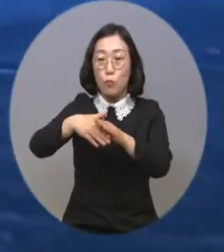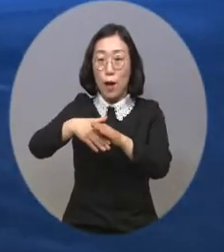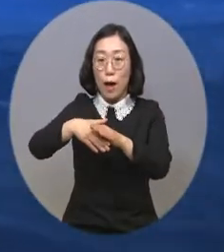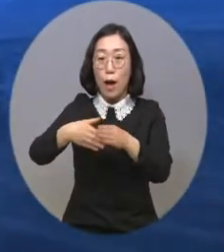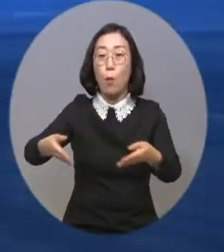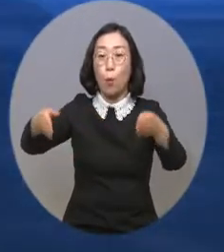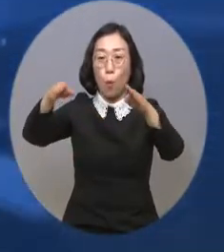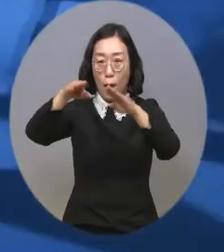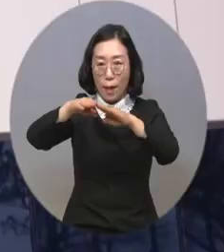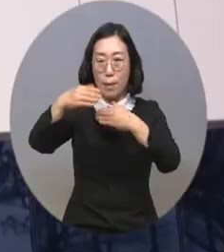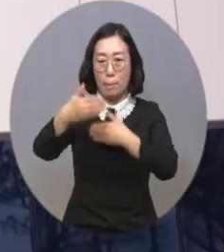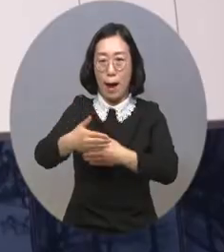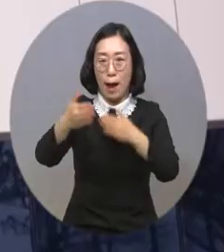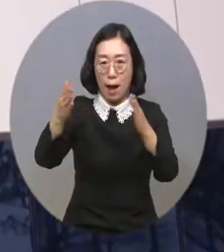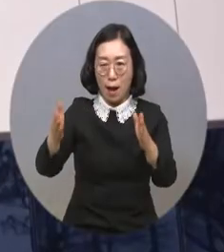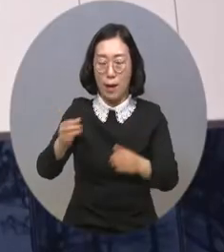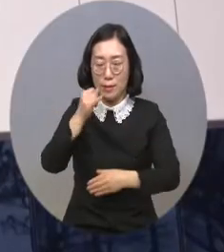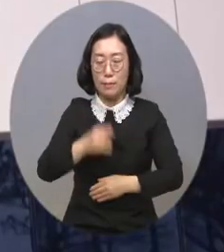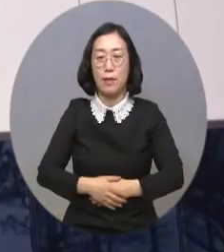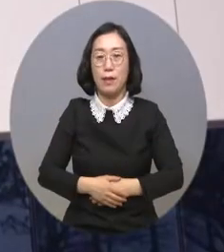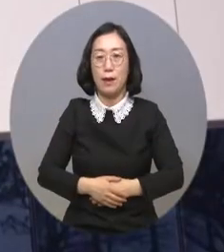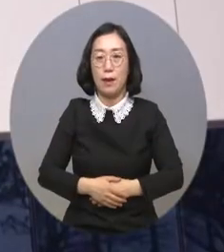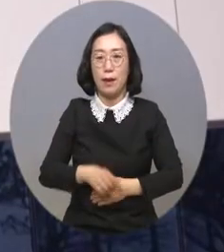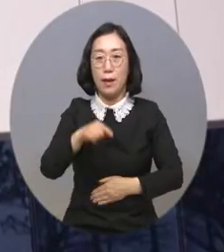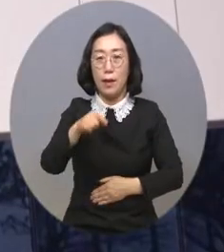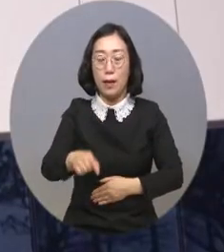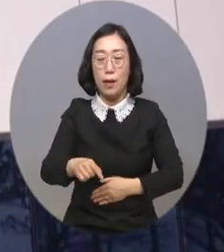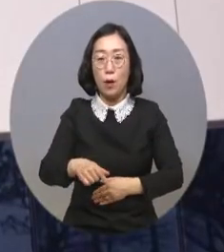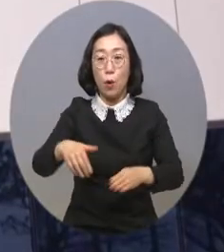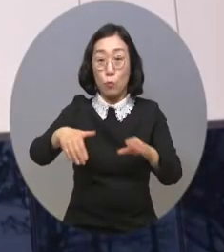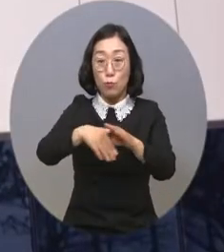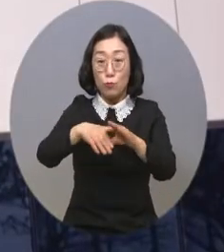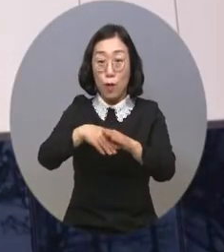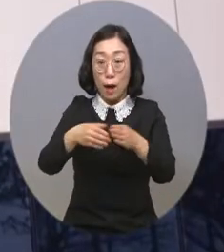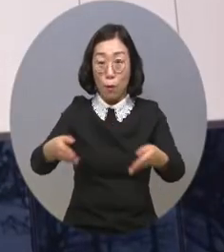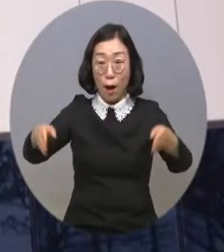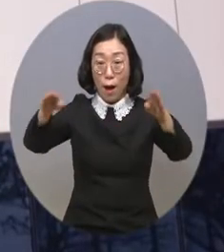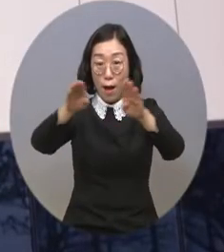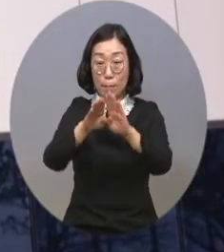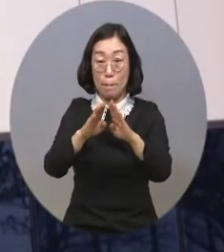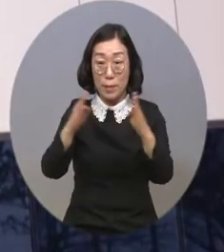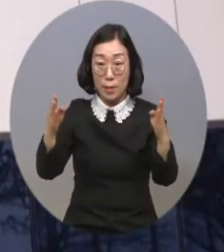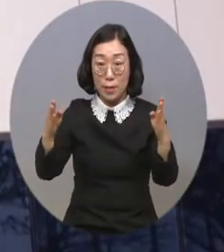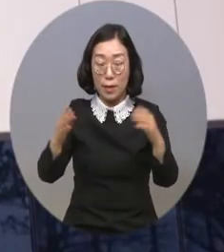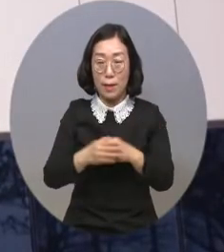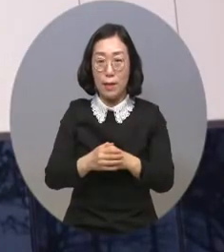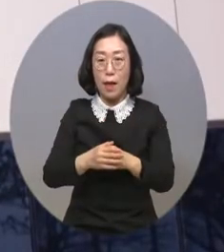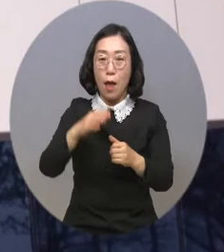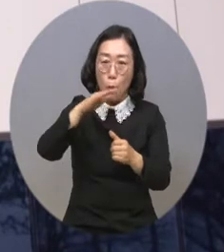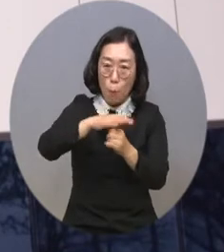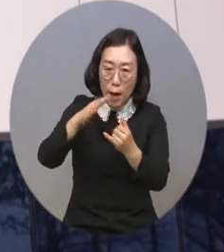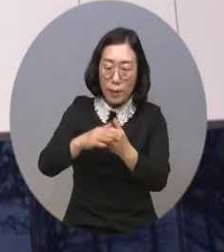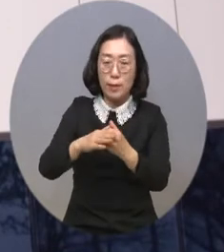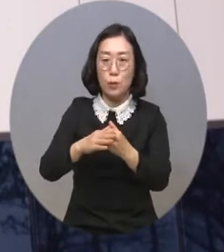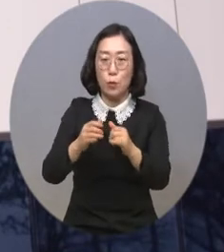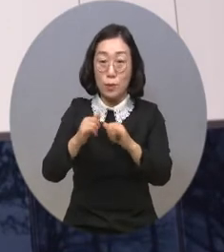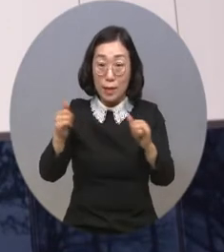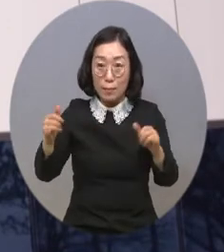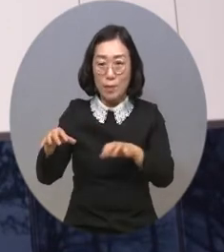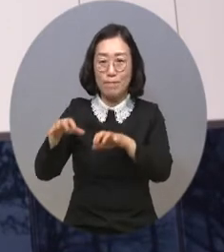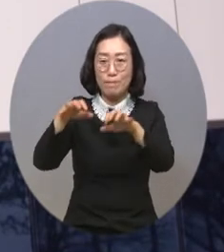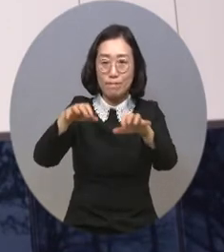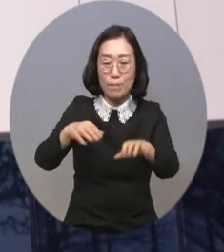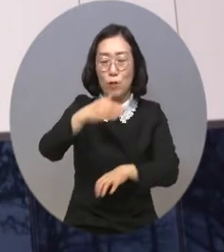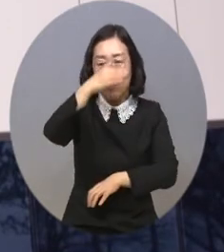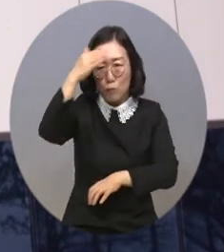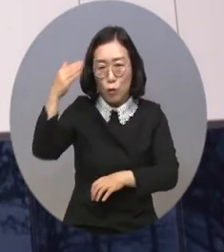있습니다 이번 망 경악 문화관 개관 으로 아이들과 주민들이 만경강 의 해양 교류 역사와 생태